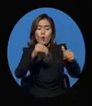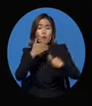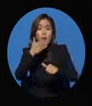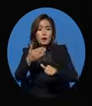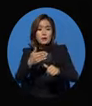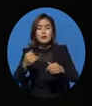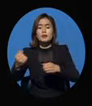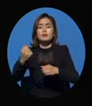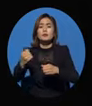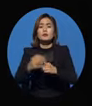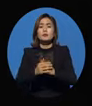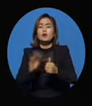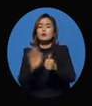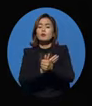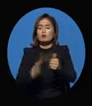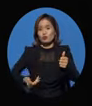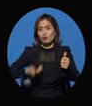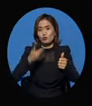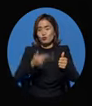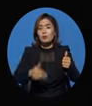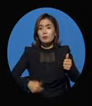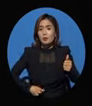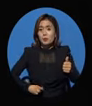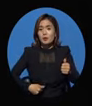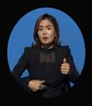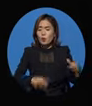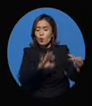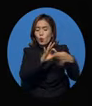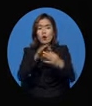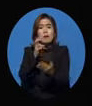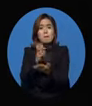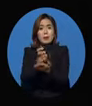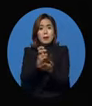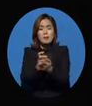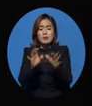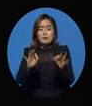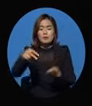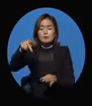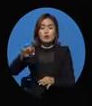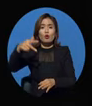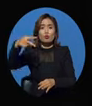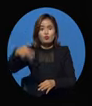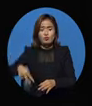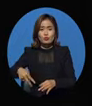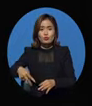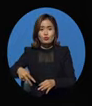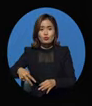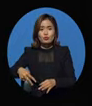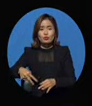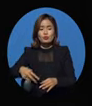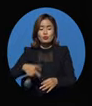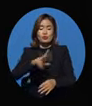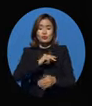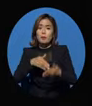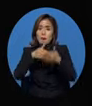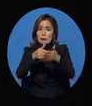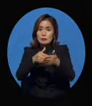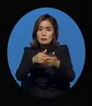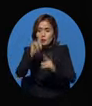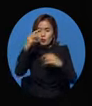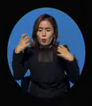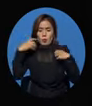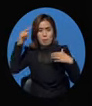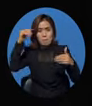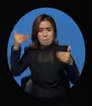경제적인 인센티브를 제공할 수 있어야 하는데 그 관련법을 김성주 의원 이 제출했지만 크게 정부의